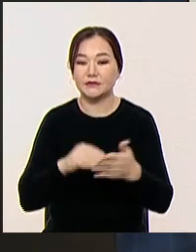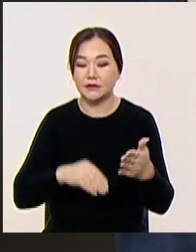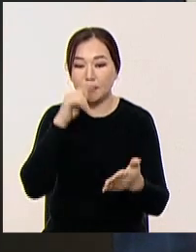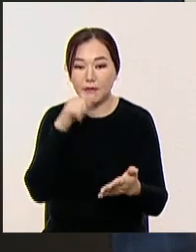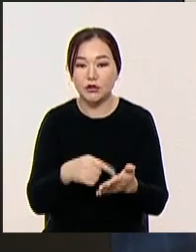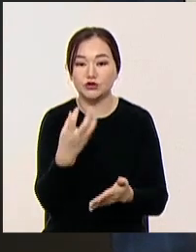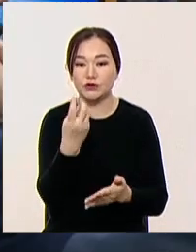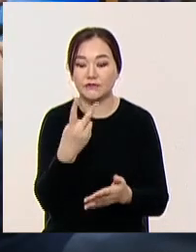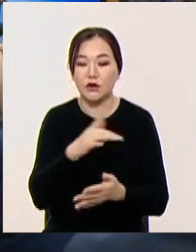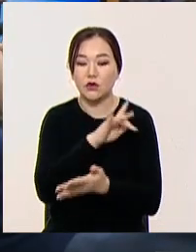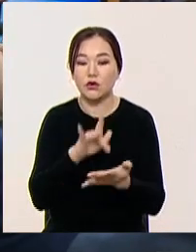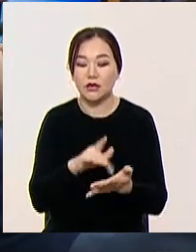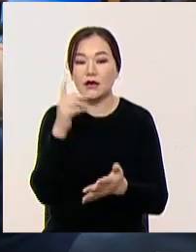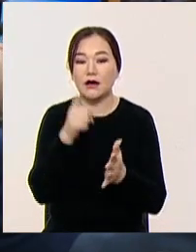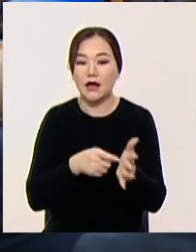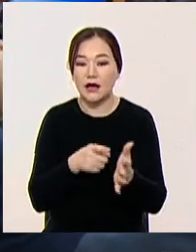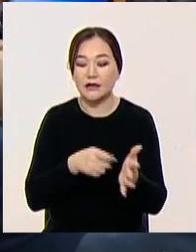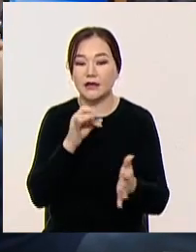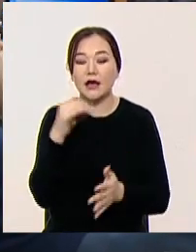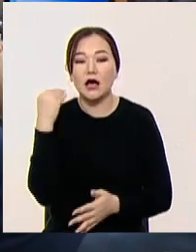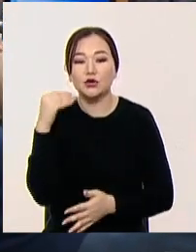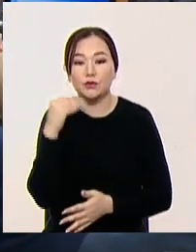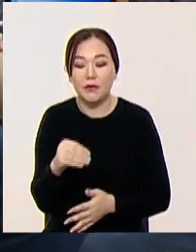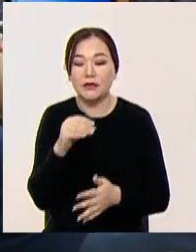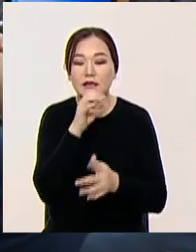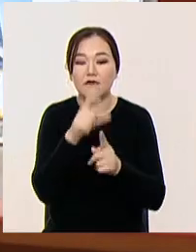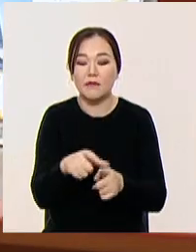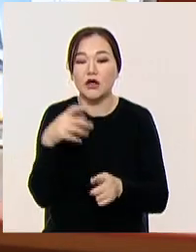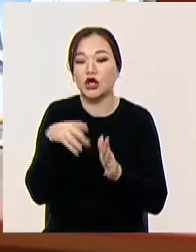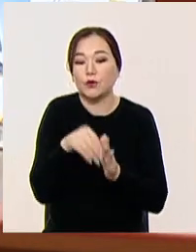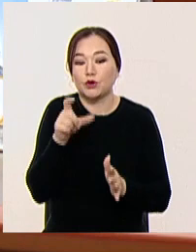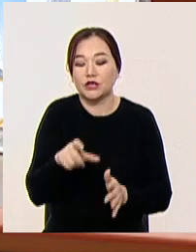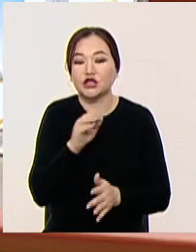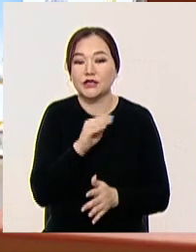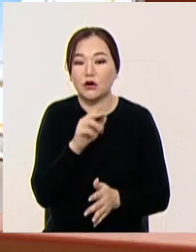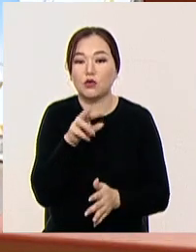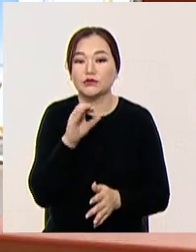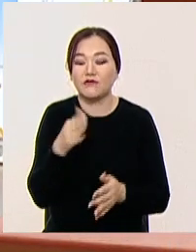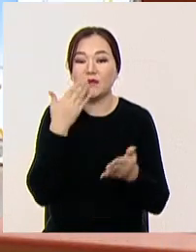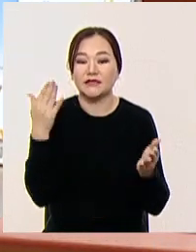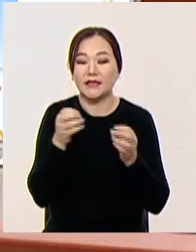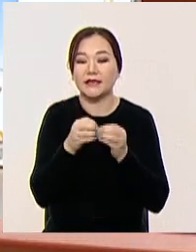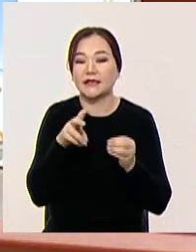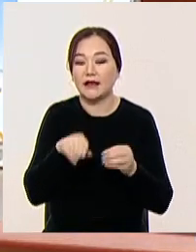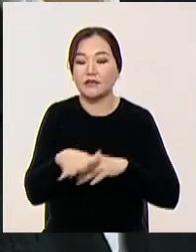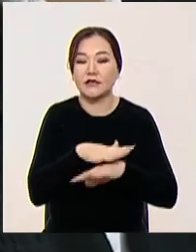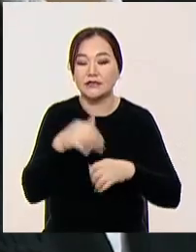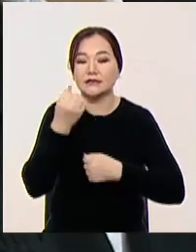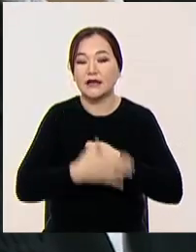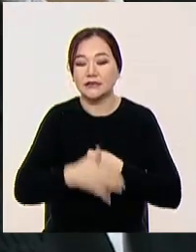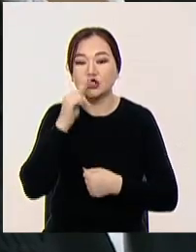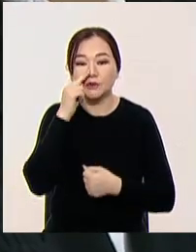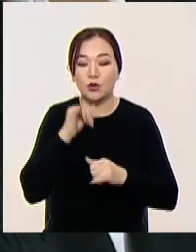попали еще два мегаполиса – Караганда и Актобе. По словам депутата Закиржана Кузиева, за последние 10 лет население столицы и